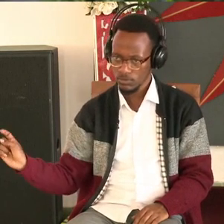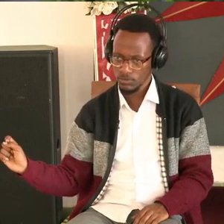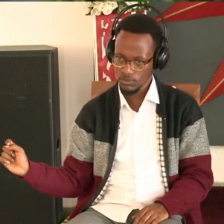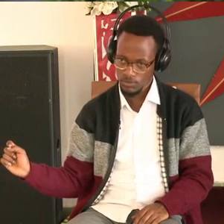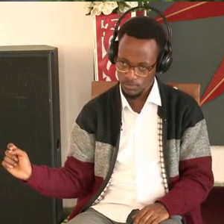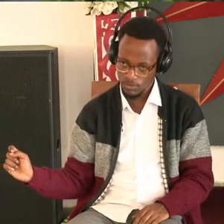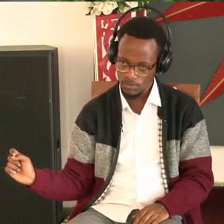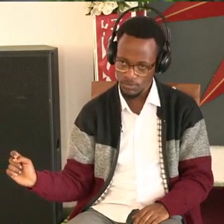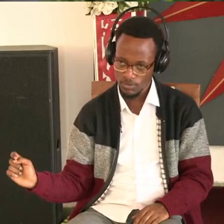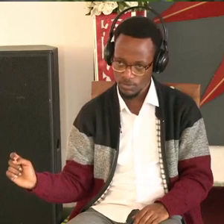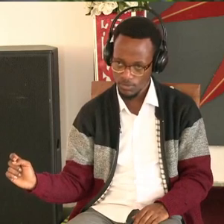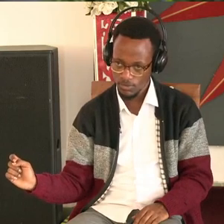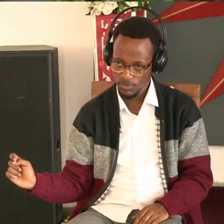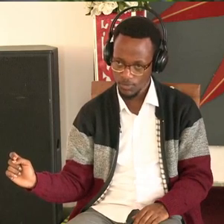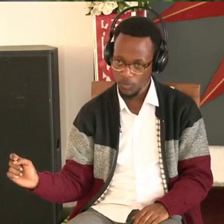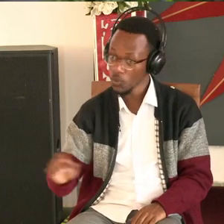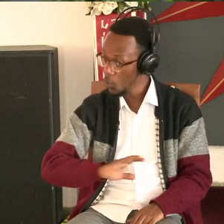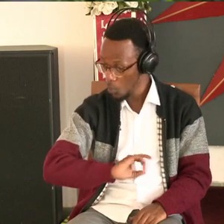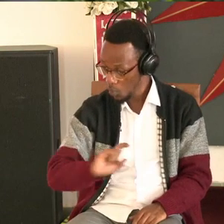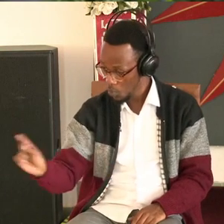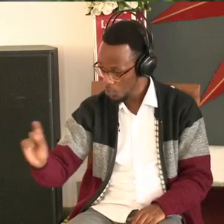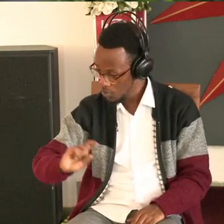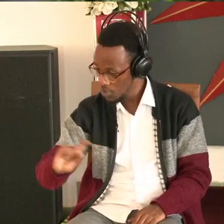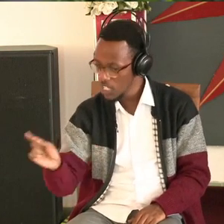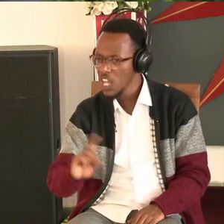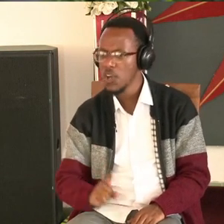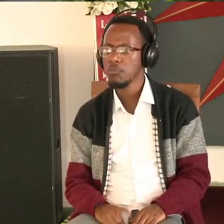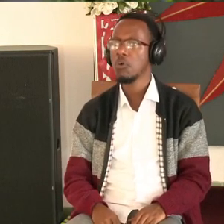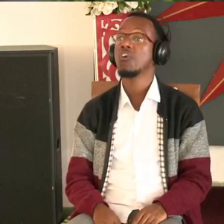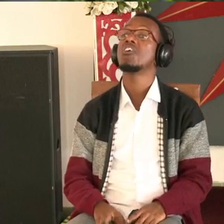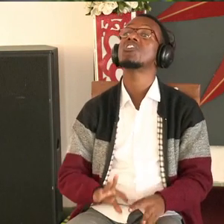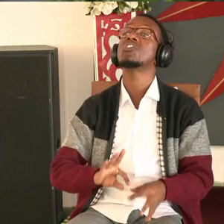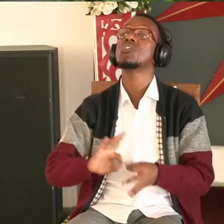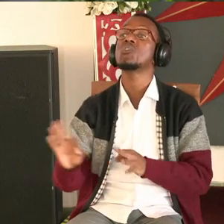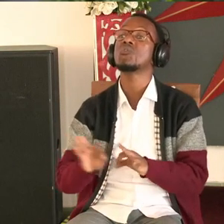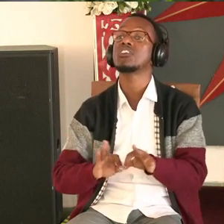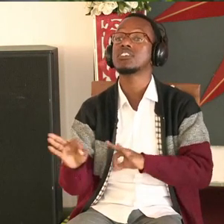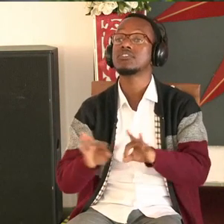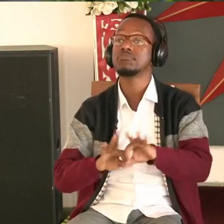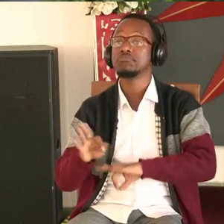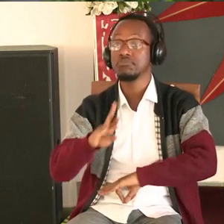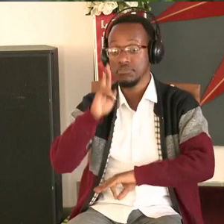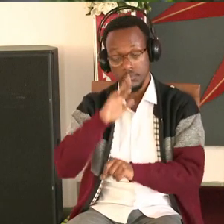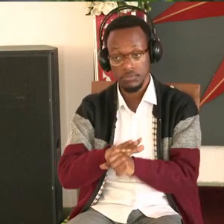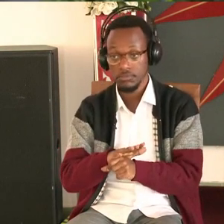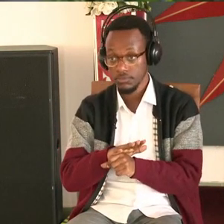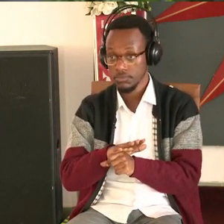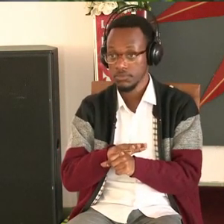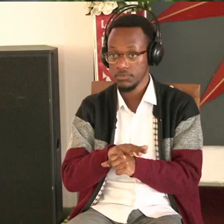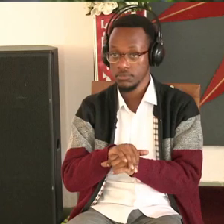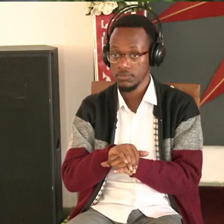A dit, a exprimé toute une chose. Mirongo rwose imirongo.